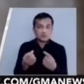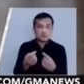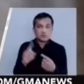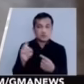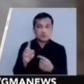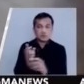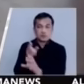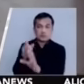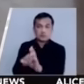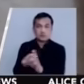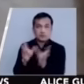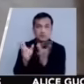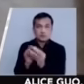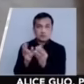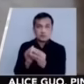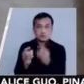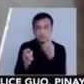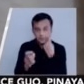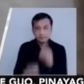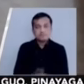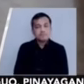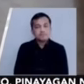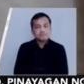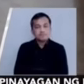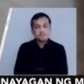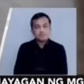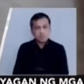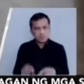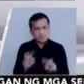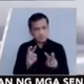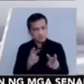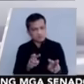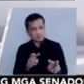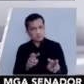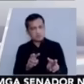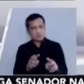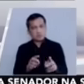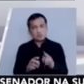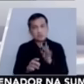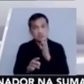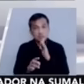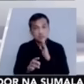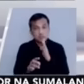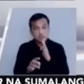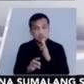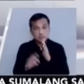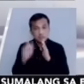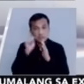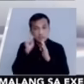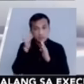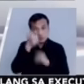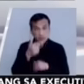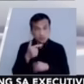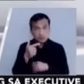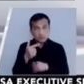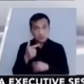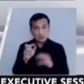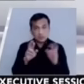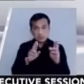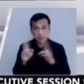seson kanina pero ang ah nawitness natin ano nung Nagsalita si Alice go na ah handa siya no